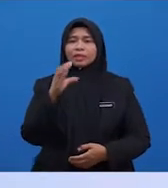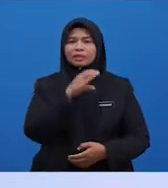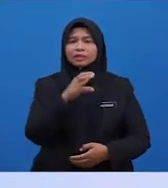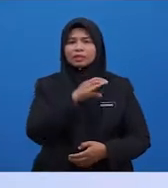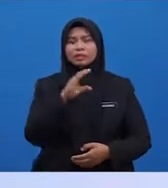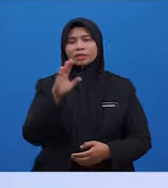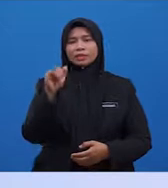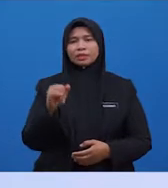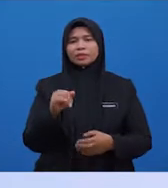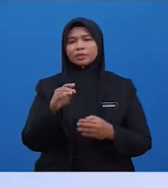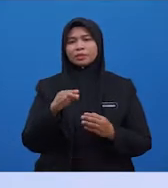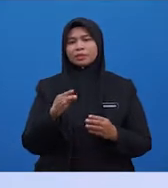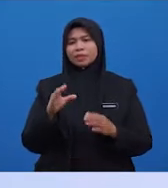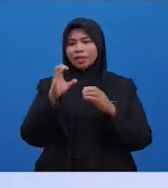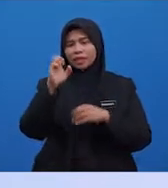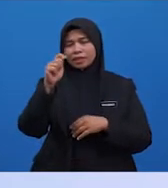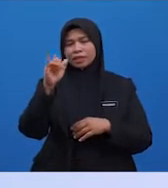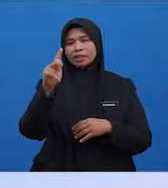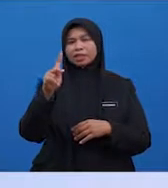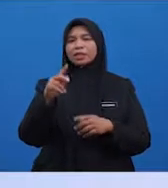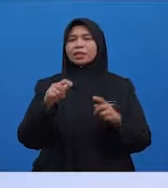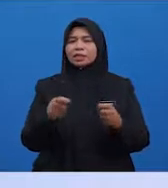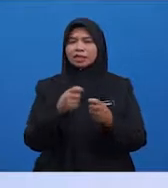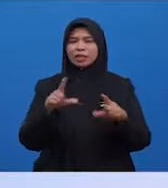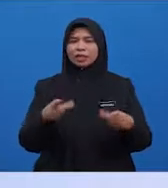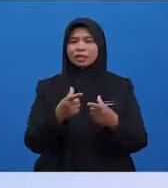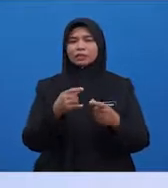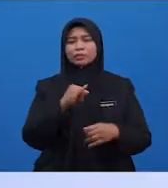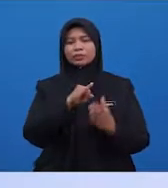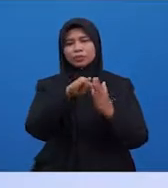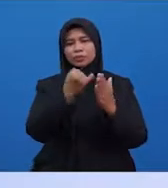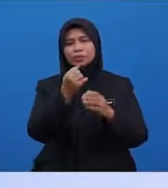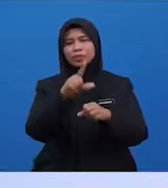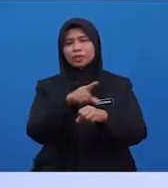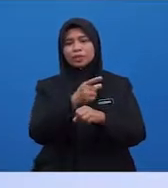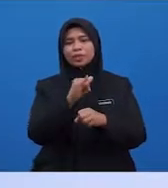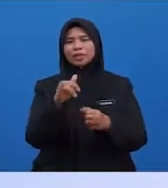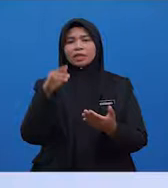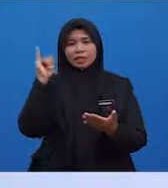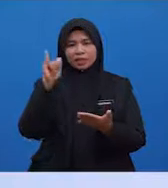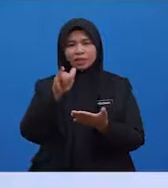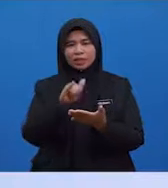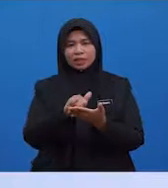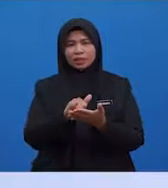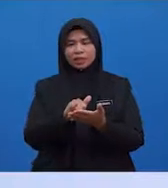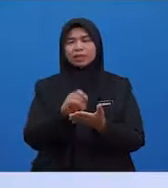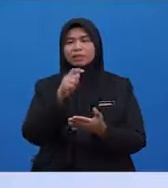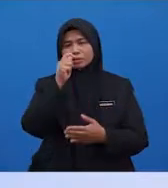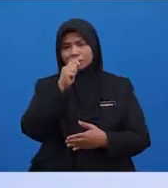yang mempengaruhi etika tingkah laku jurulatih adalah keyakinan,